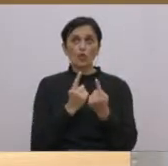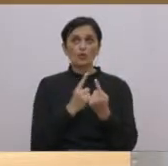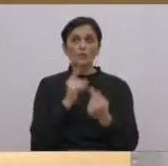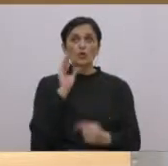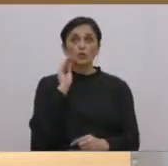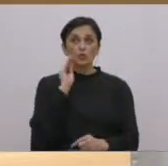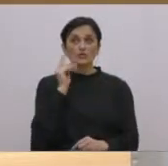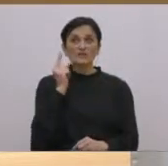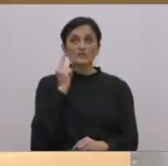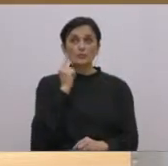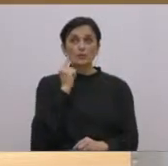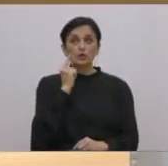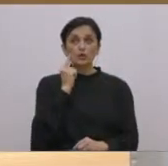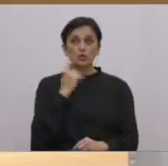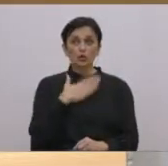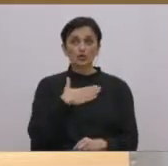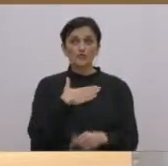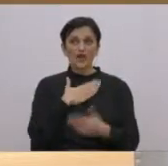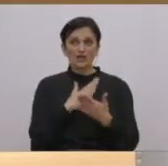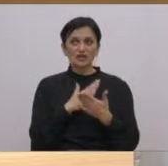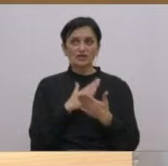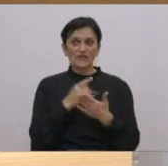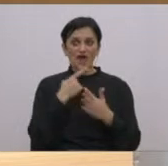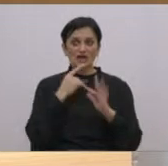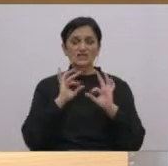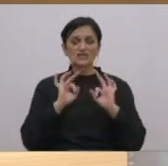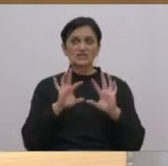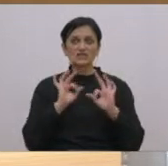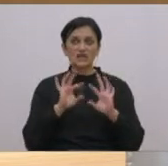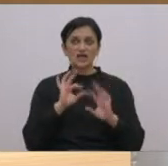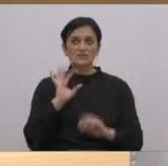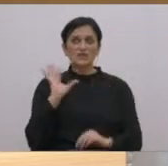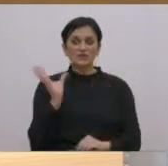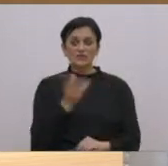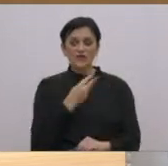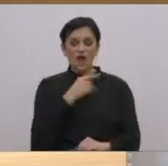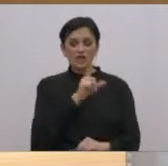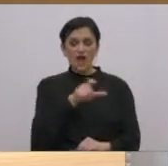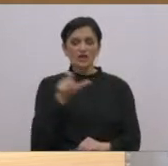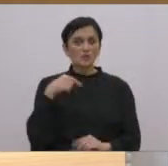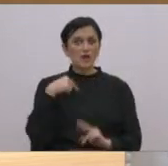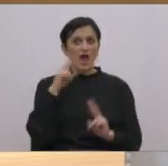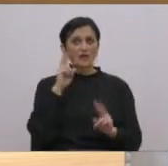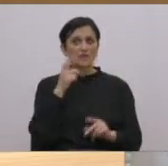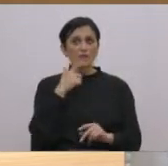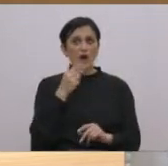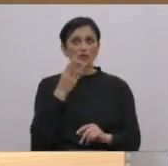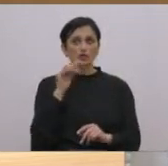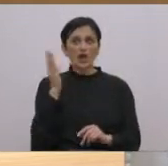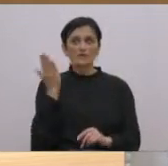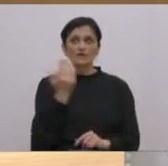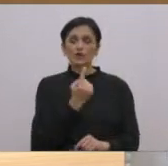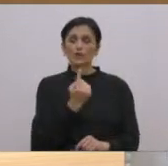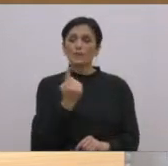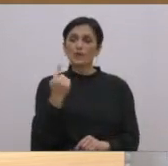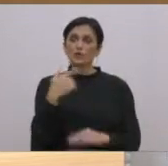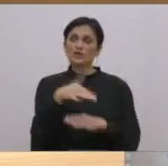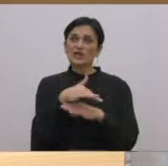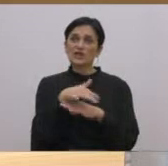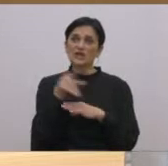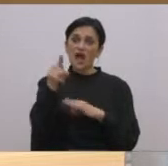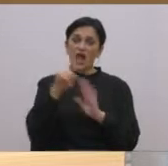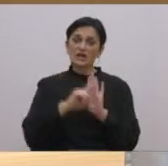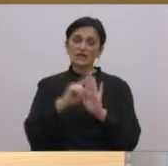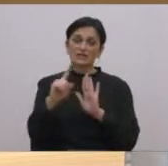rodesat picroprom ჩვენ გვაქვს სათქმელი ყველა ადამიანს და მე არ ვიცი ბატონშალვა აქ თითოეული თქვენთაგანი გარეთ დადის თუ არ